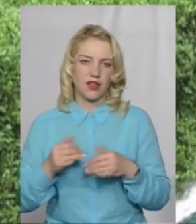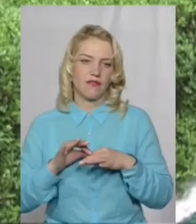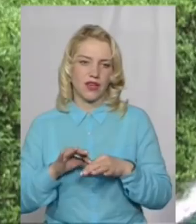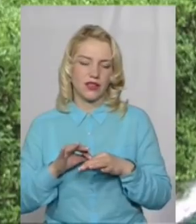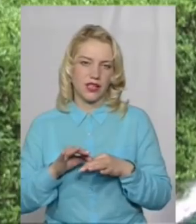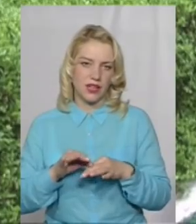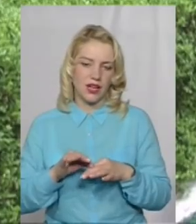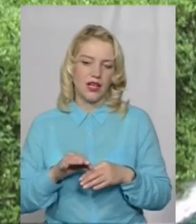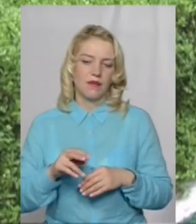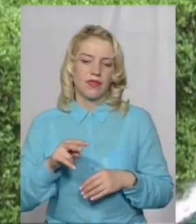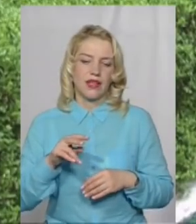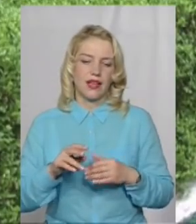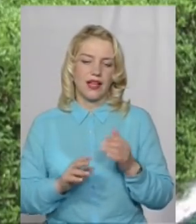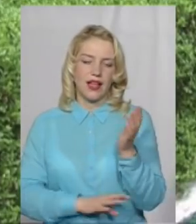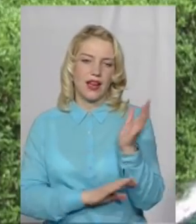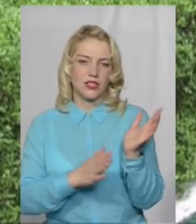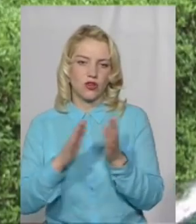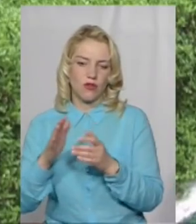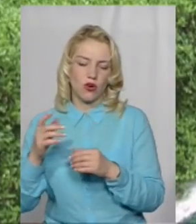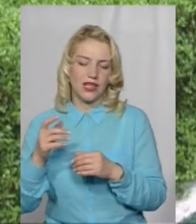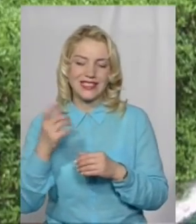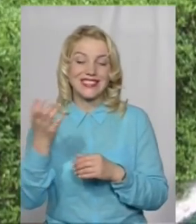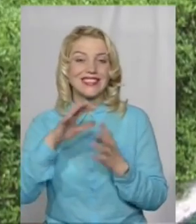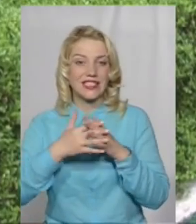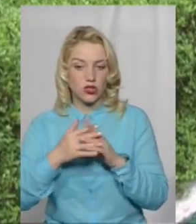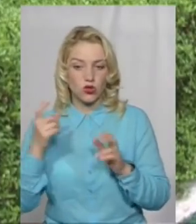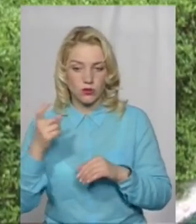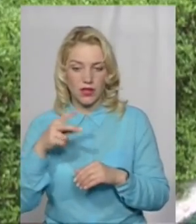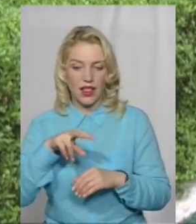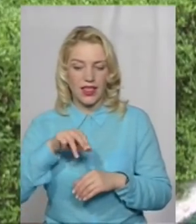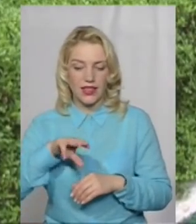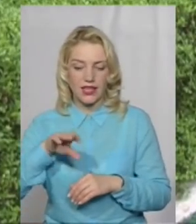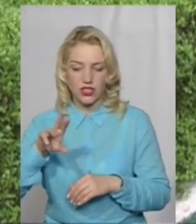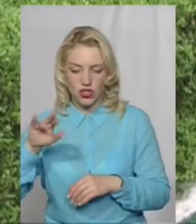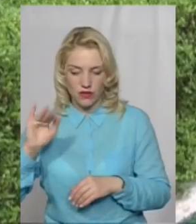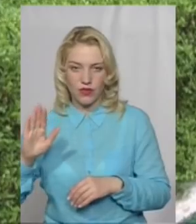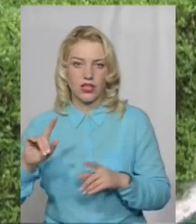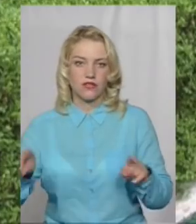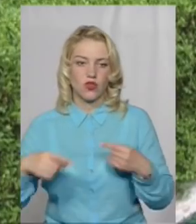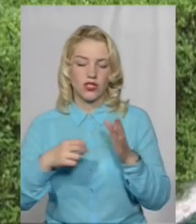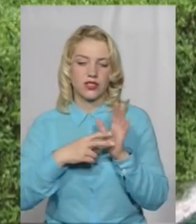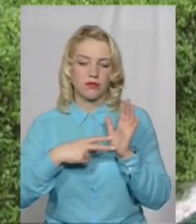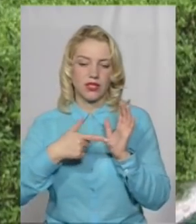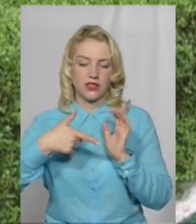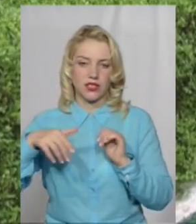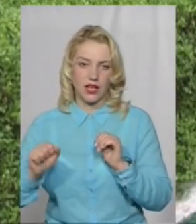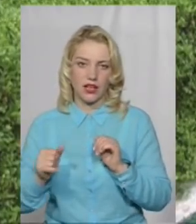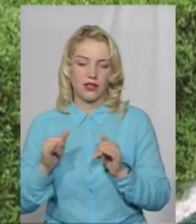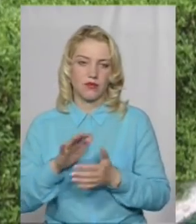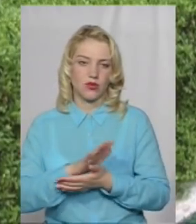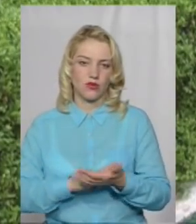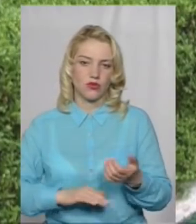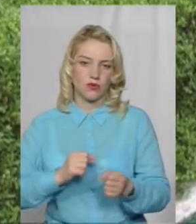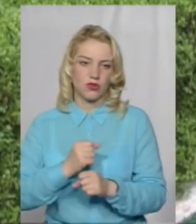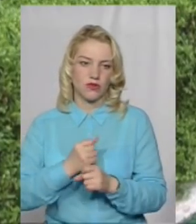господарства. Летичівське лісове господарство створило 18 гектарів і не продовжує